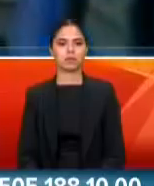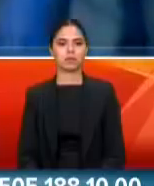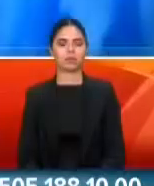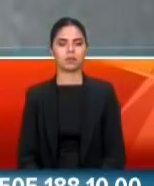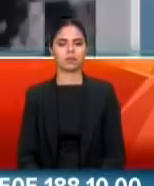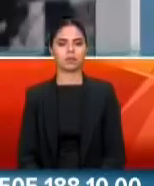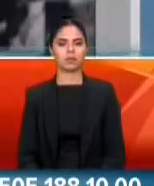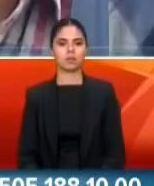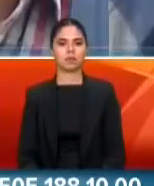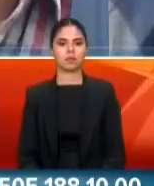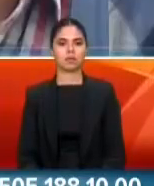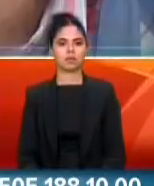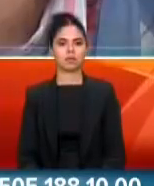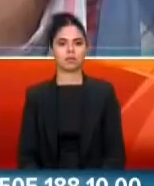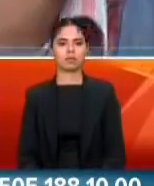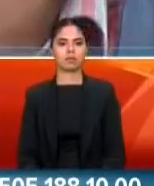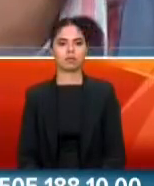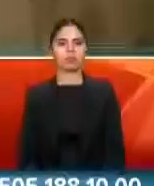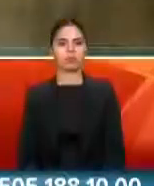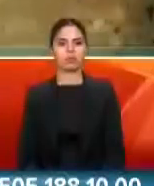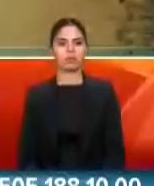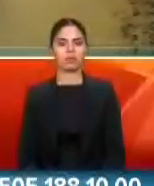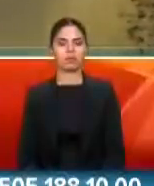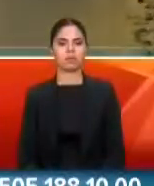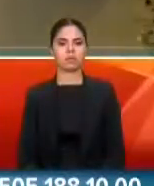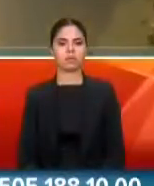Hüseyin Kasnakçı, Kemal Büyükdeniz'i öldürdüğünü itiraf etti.